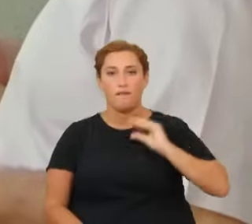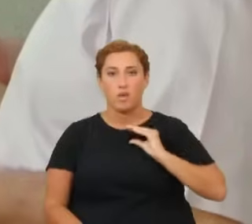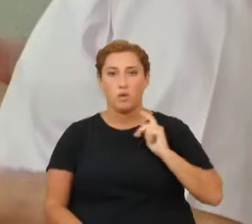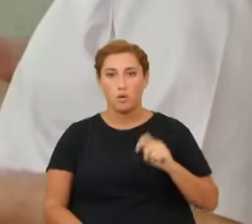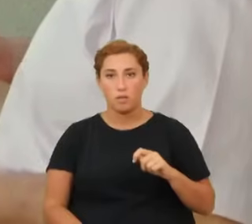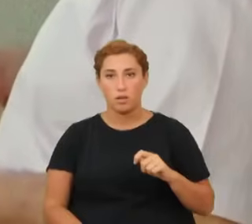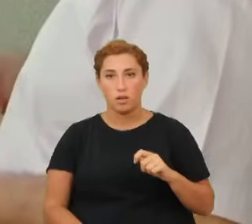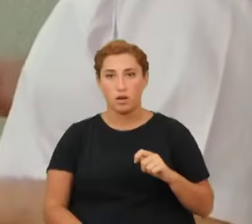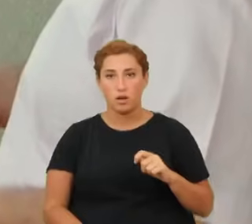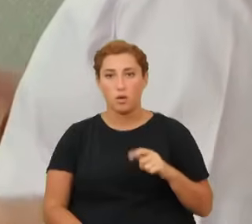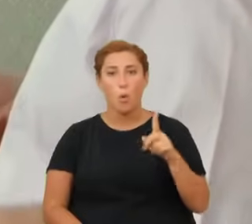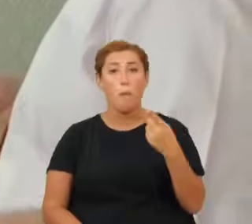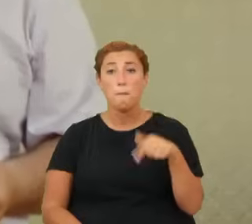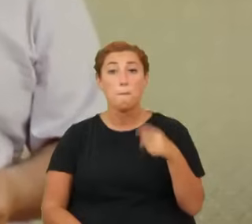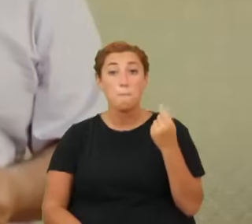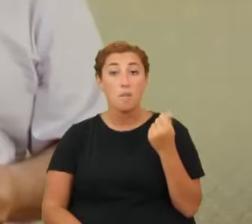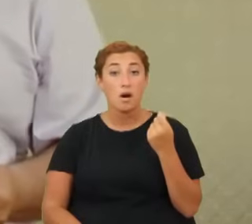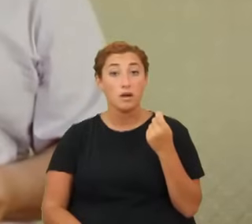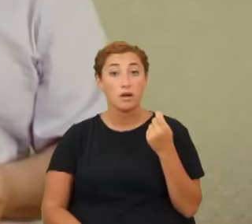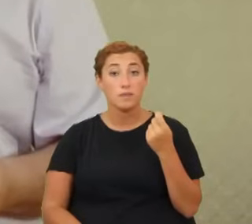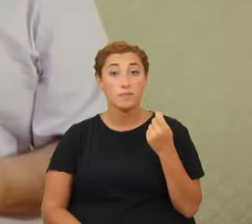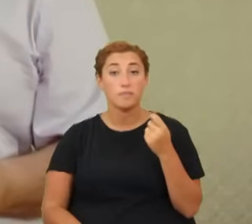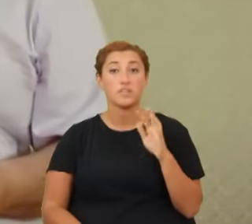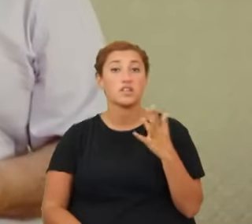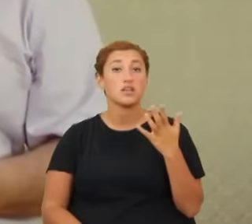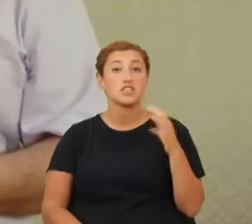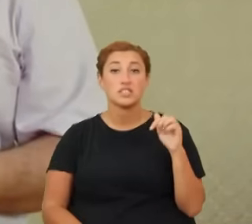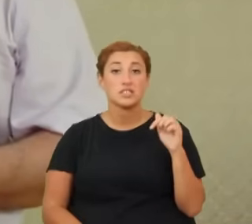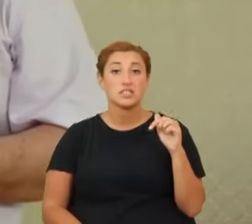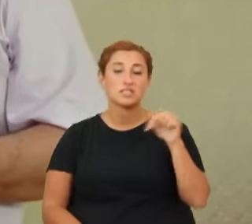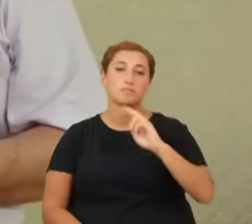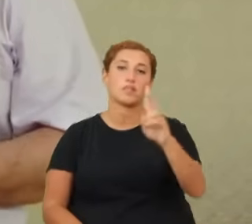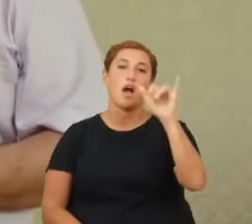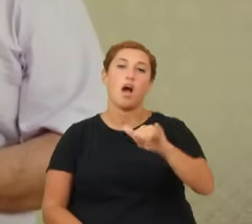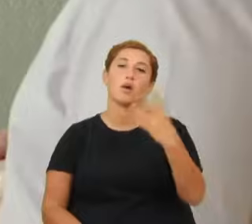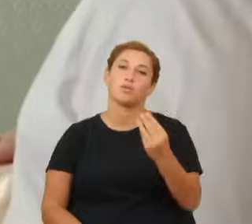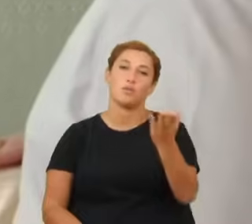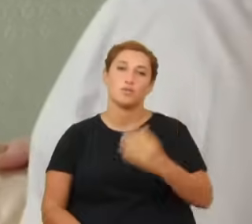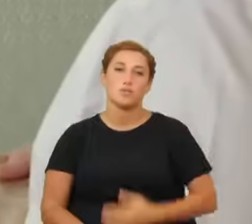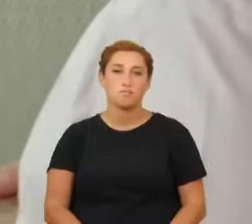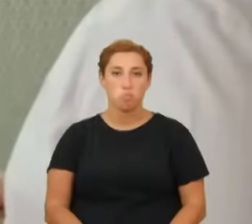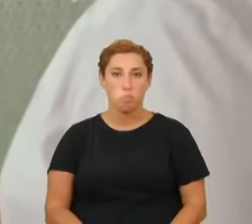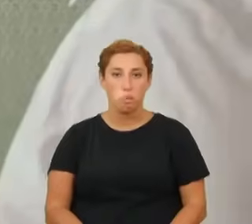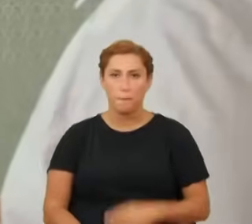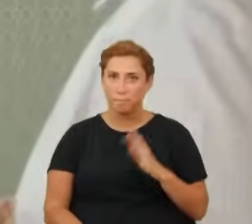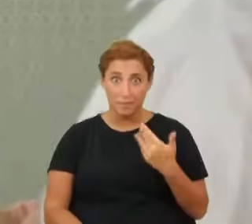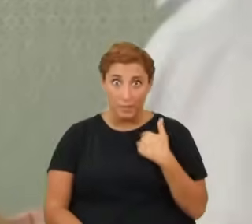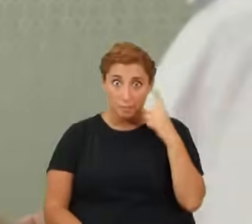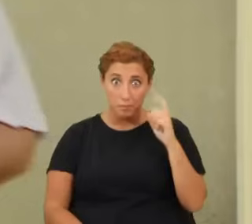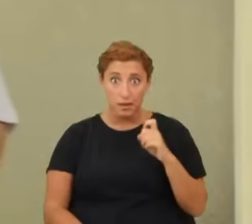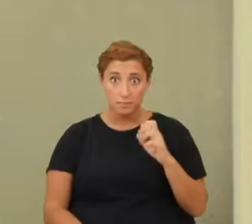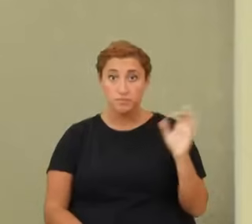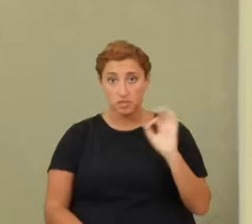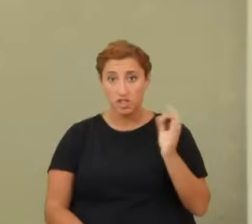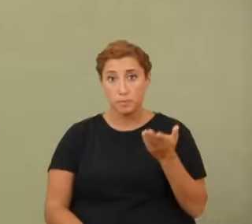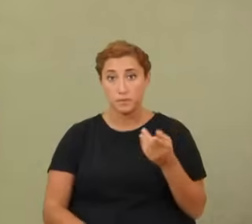veriyorlar. O para artık senin hakkın sayılır ya. Nasıl ya, değil mi?